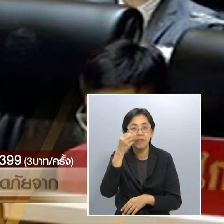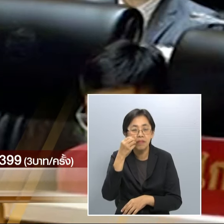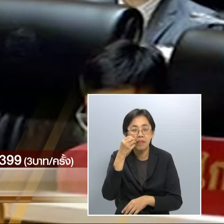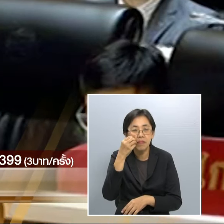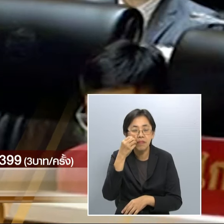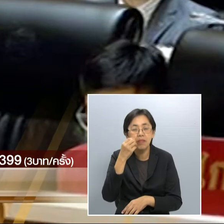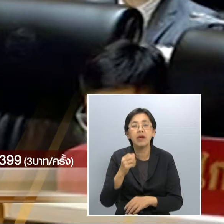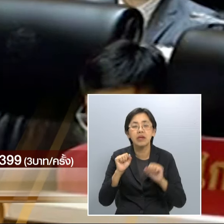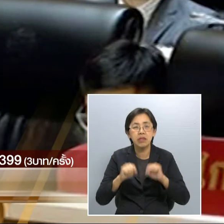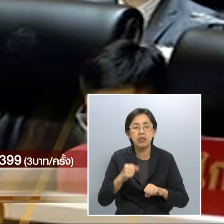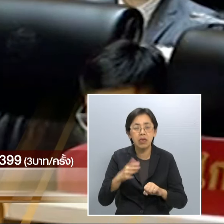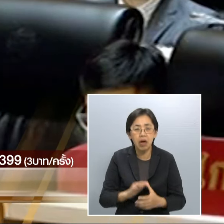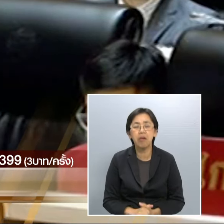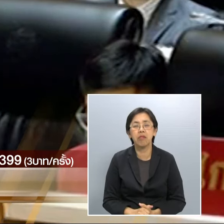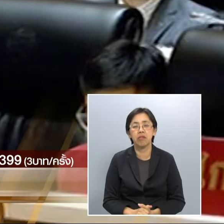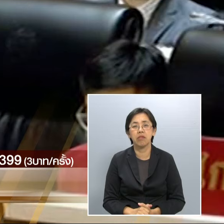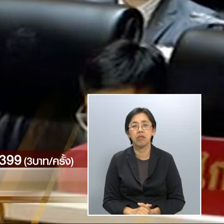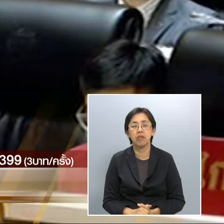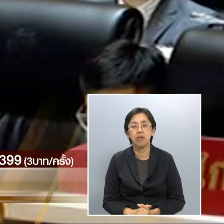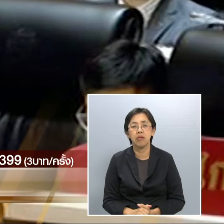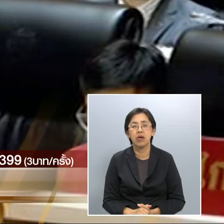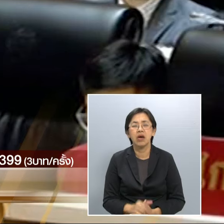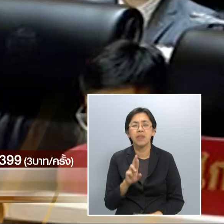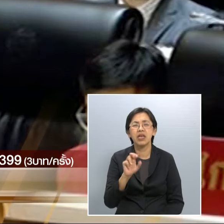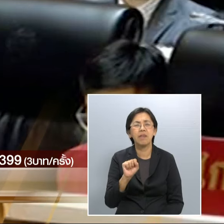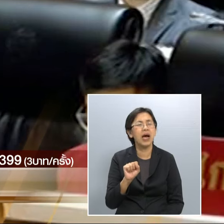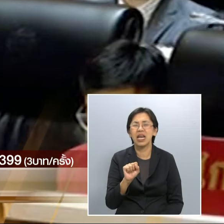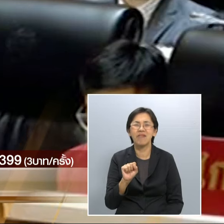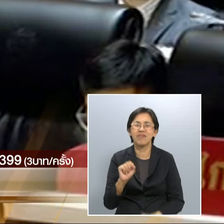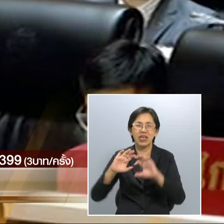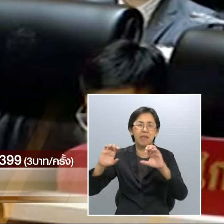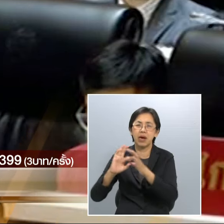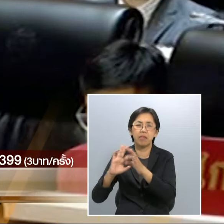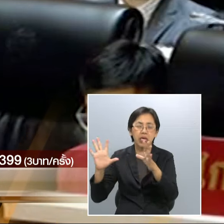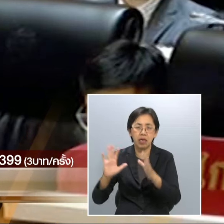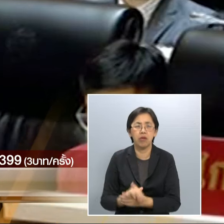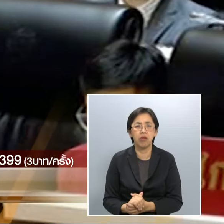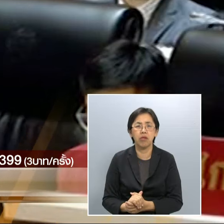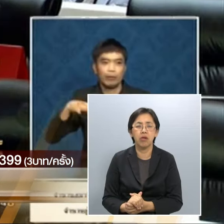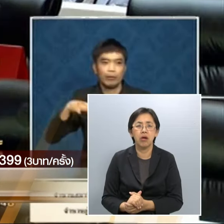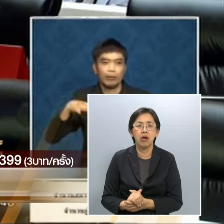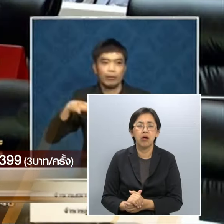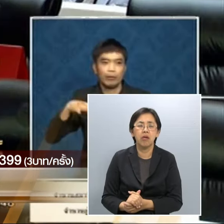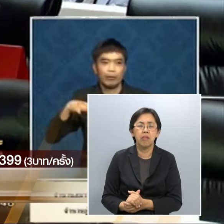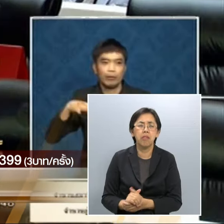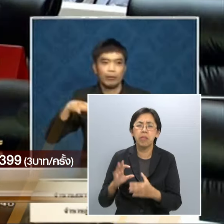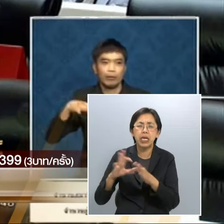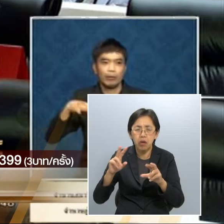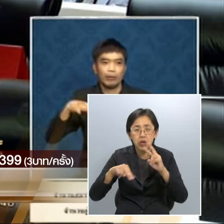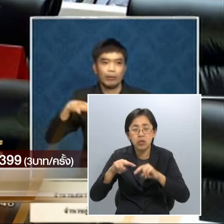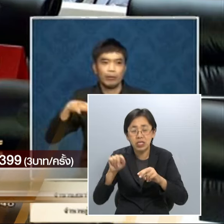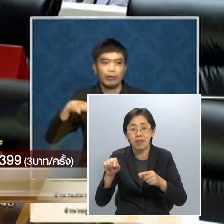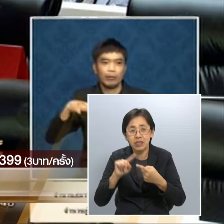จฉัยแล้วว่าหนึ่งมันเป็นเรื่องของสภาไม่เกี่ยวกับรัฐบาลที่จะกันกรองตรวจสอบกับข้อที่ส